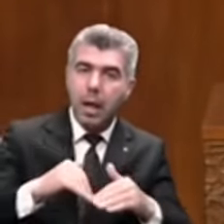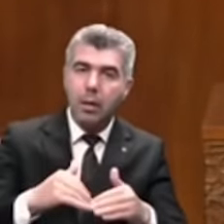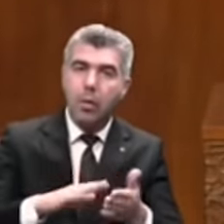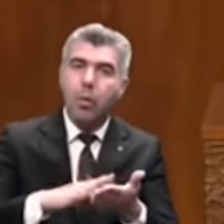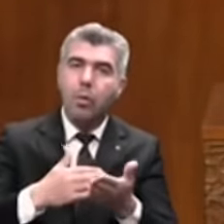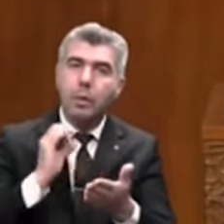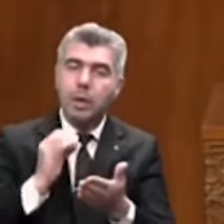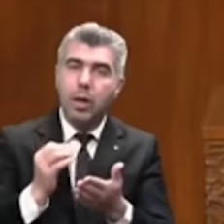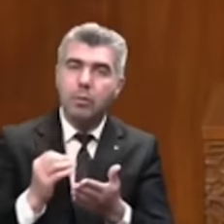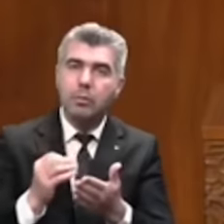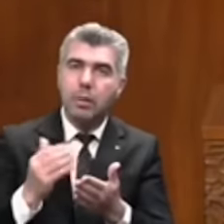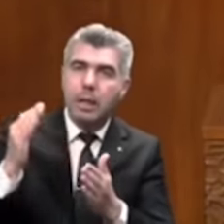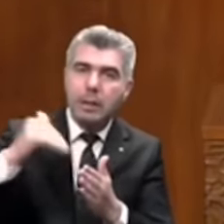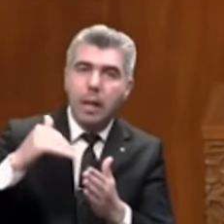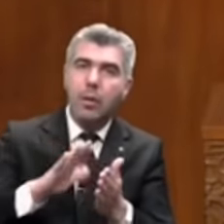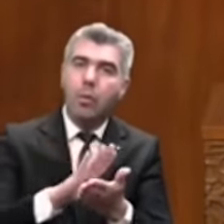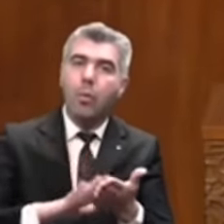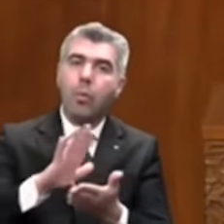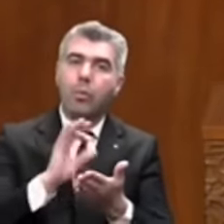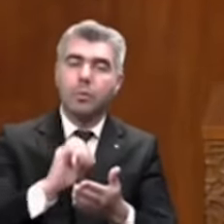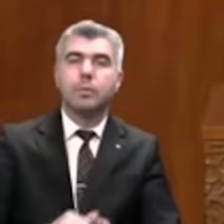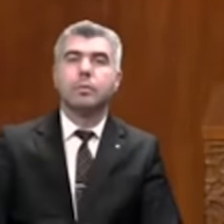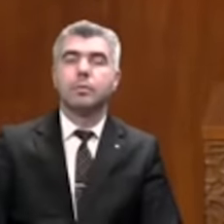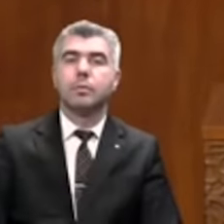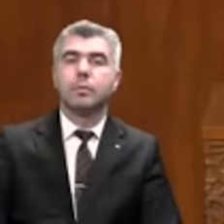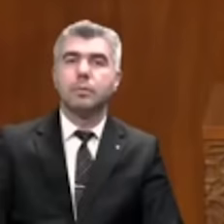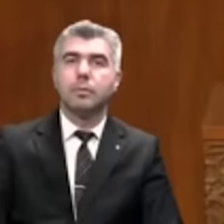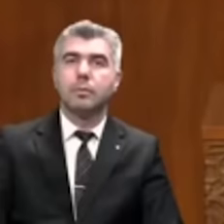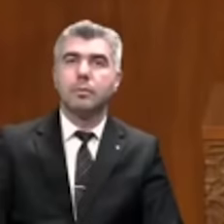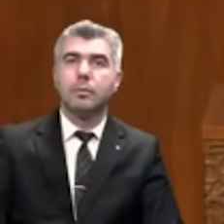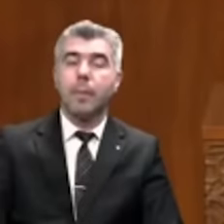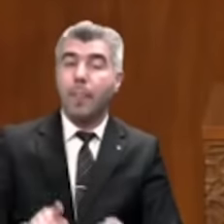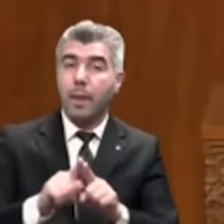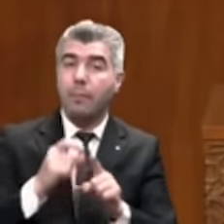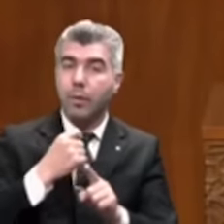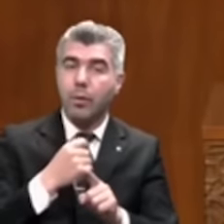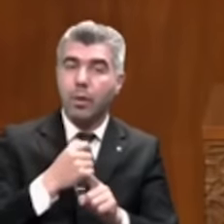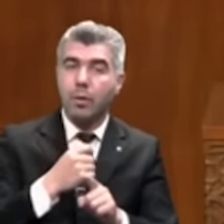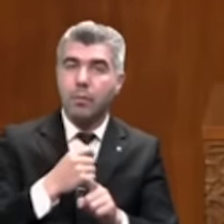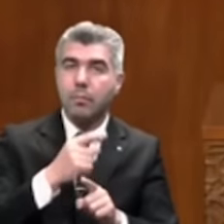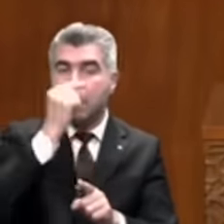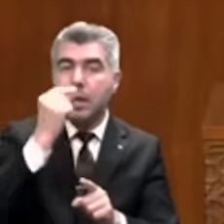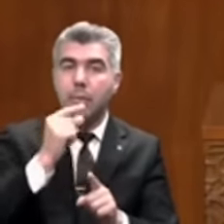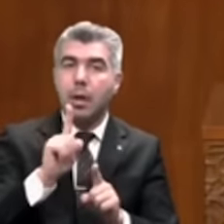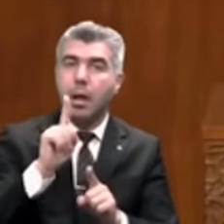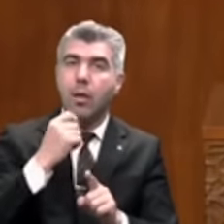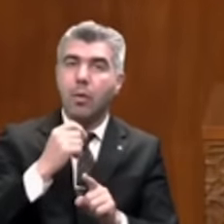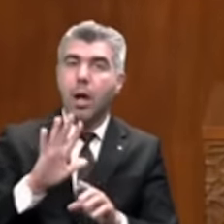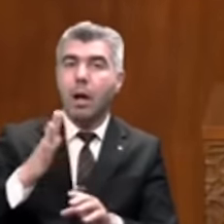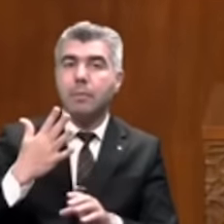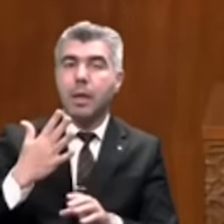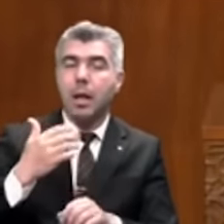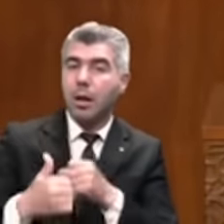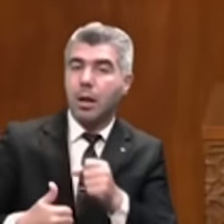نديروه الغالب الله زعما باش نكونوا واضعين. دابا هذا القضاء ديال الله انه حنا داخلين تقريبا خمسة سنوات